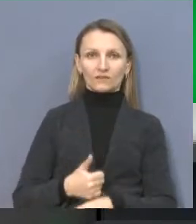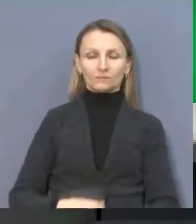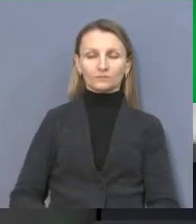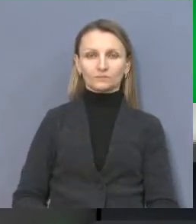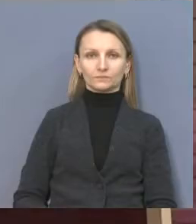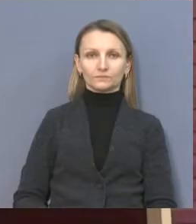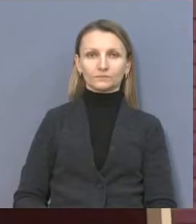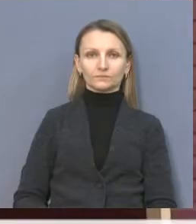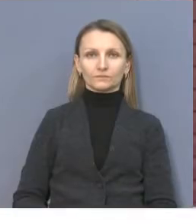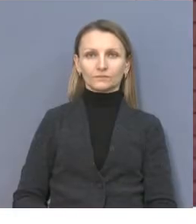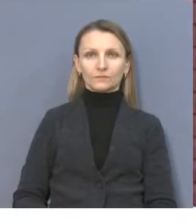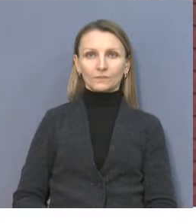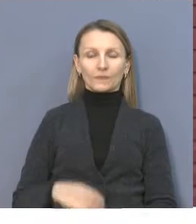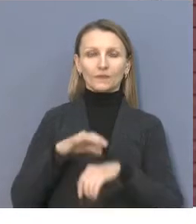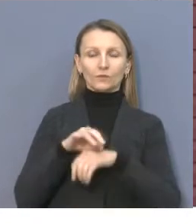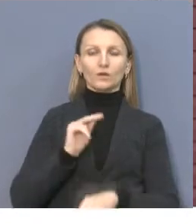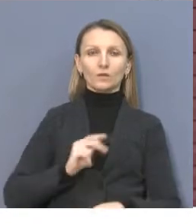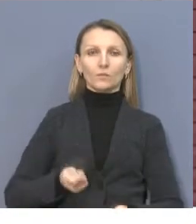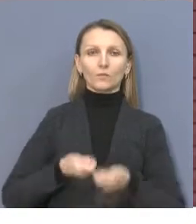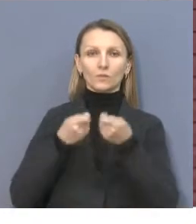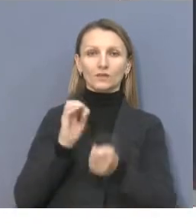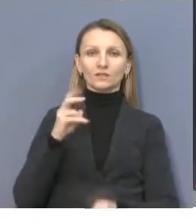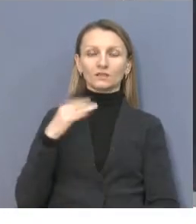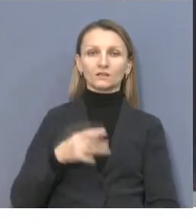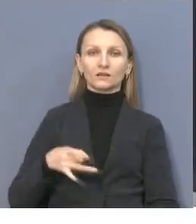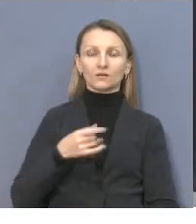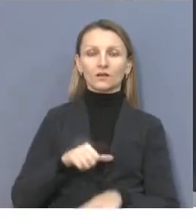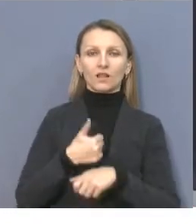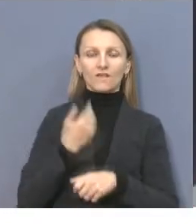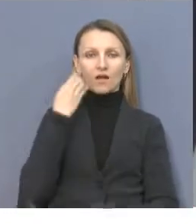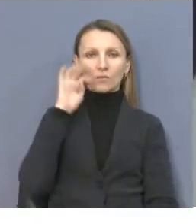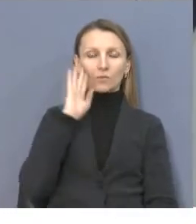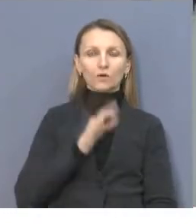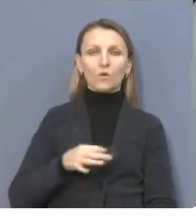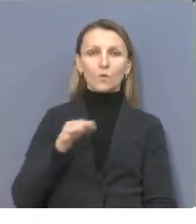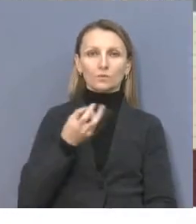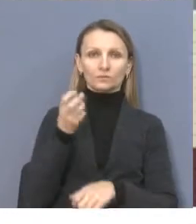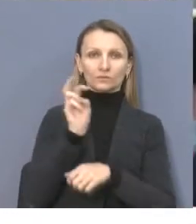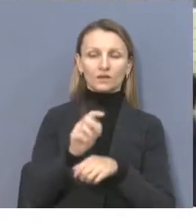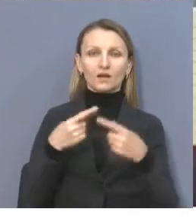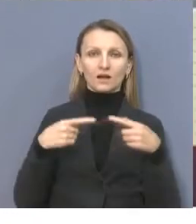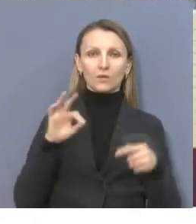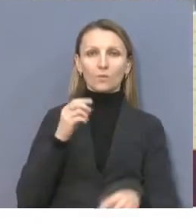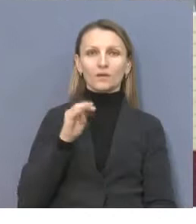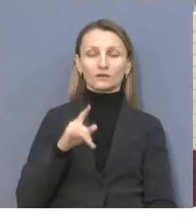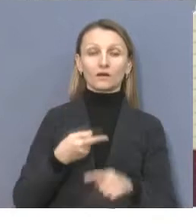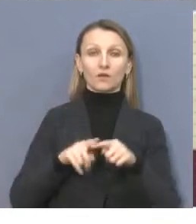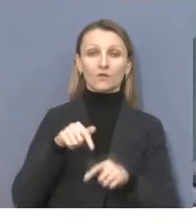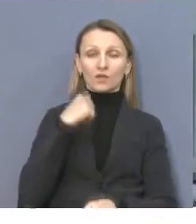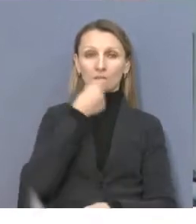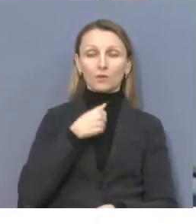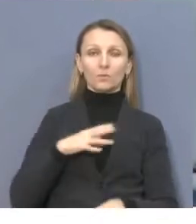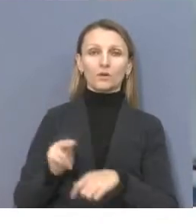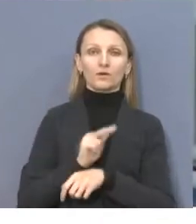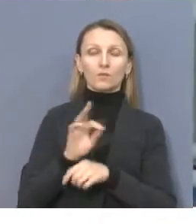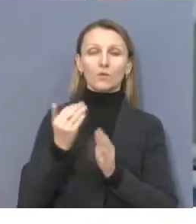главном ходе рабочей поездки в сельский район акимат мой рисковый терминах маджик поют посетил ряд объектов которые в этом году были отремонтированы